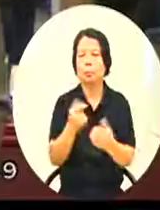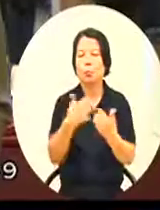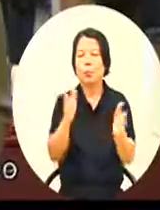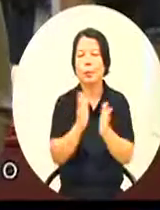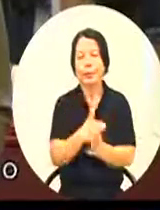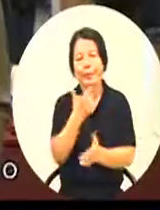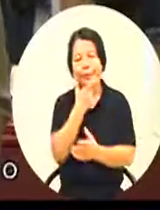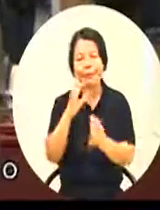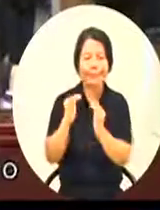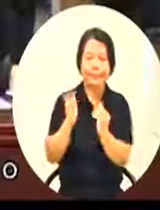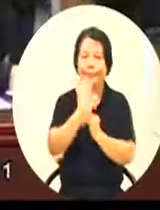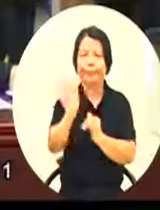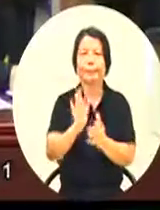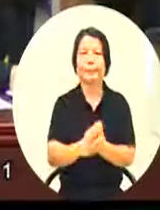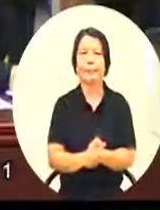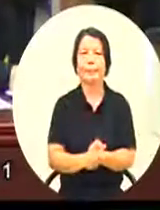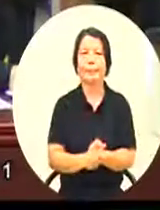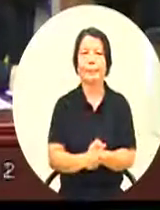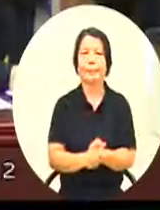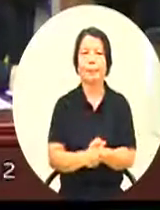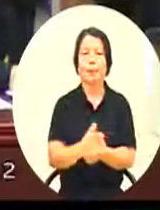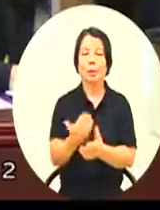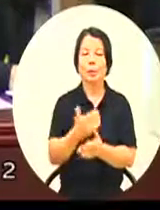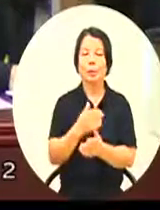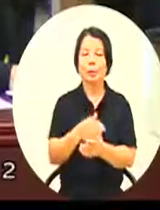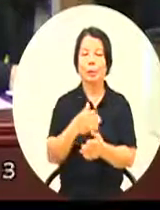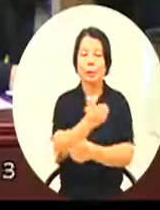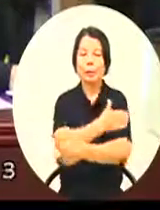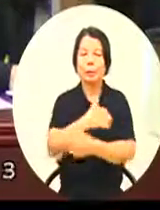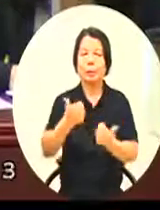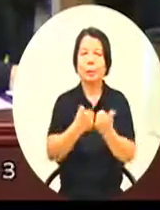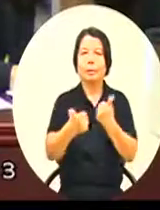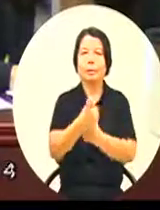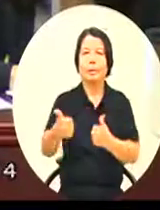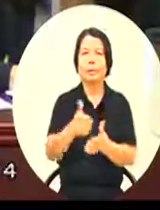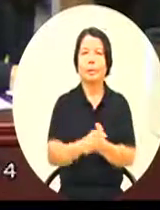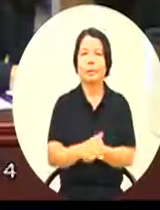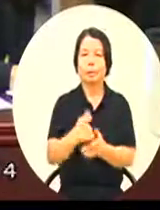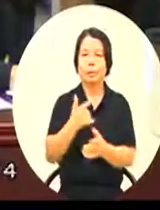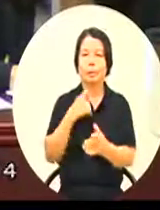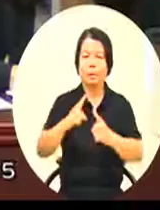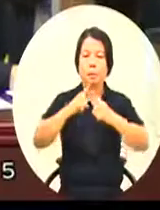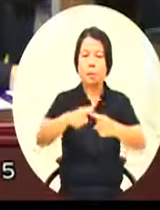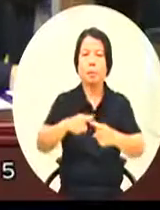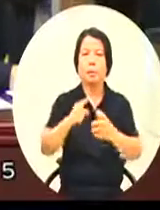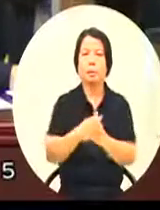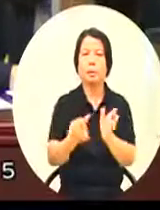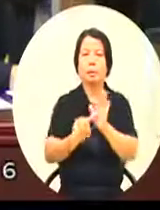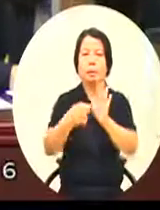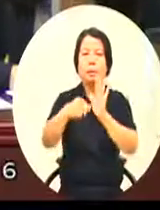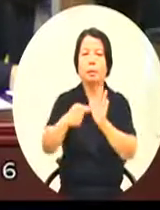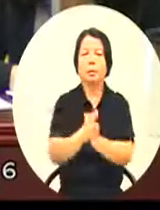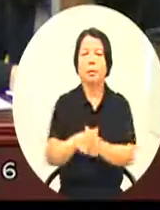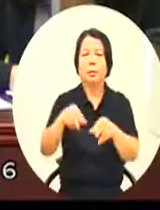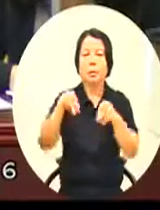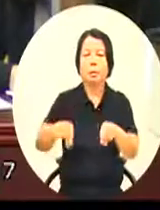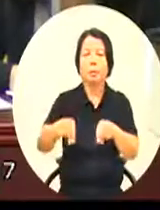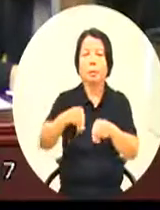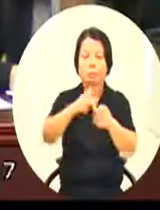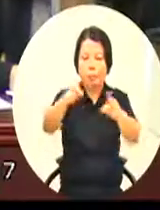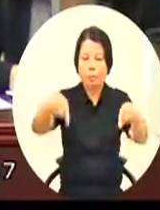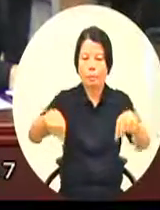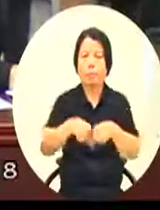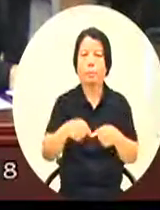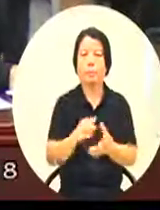那我相信那个陈议员他那个你在现场这边呈现的那个合约哦，基本上合